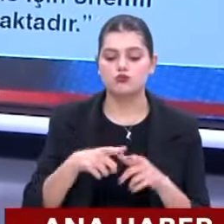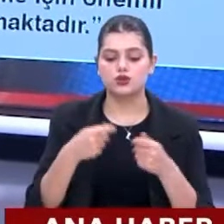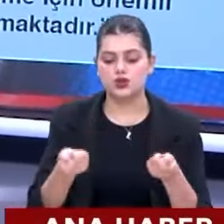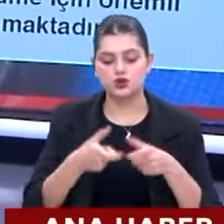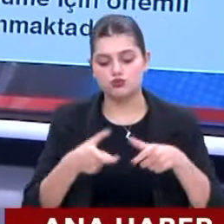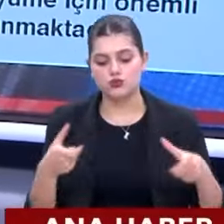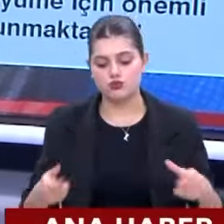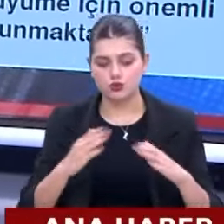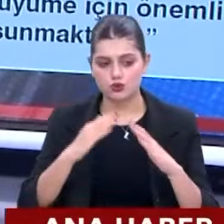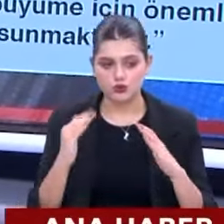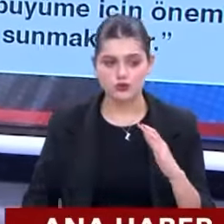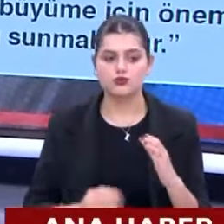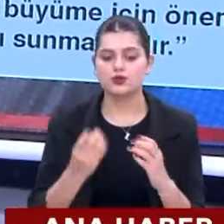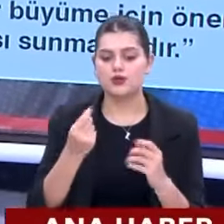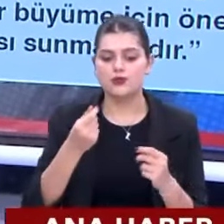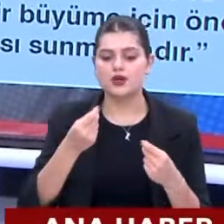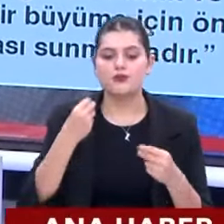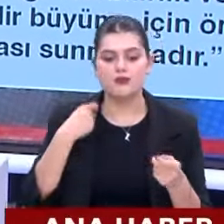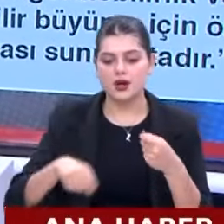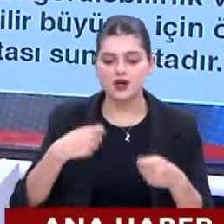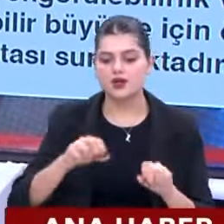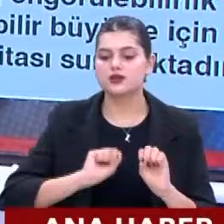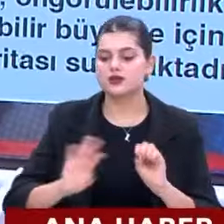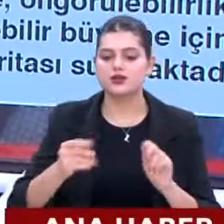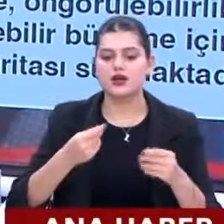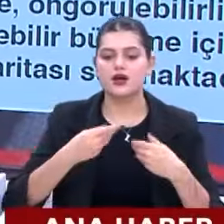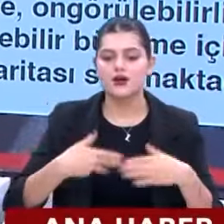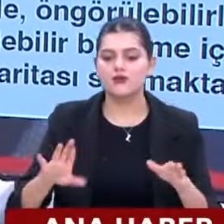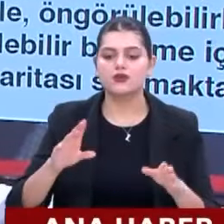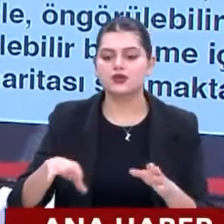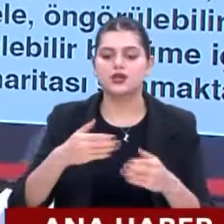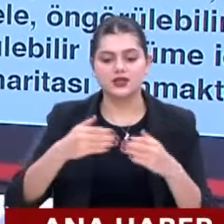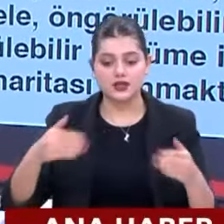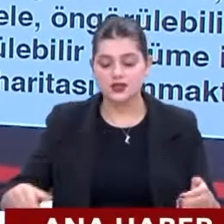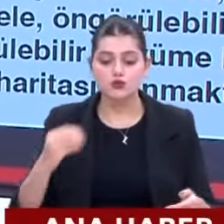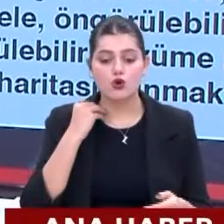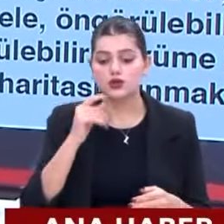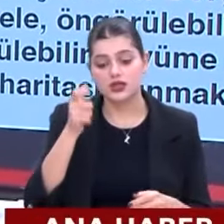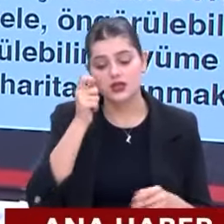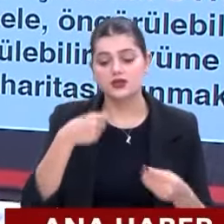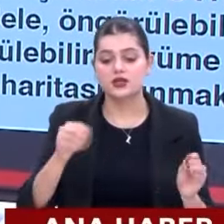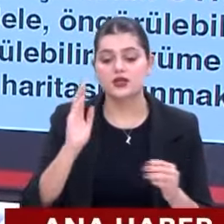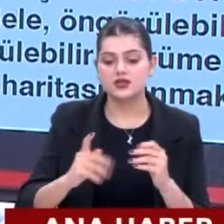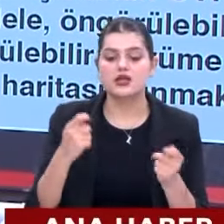yatırım marjının daralması beraberinde işsizliği de getiriyor. Bu işsizlik olasılığının da